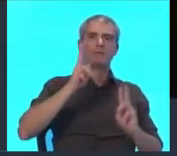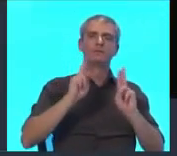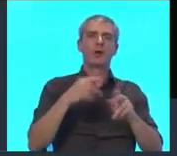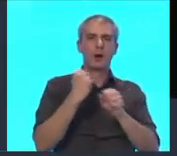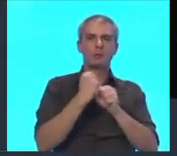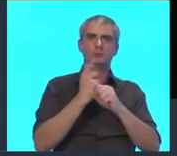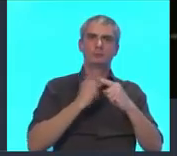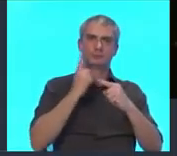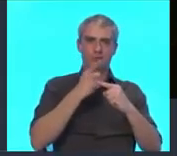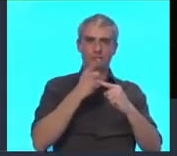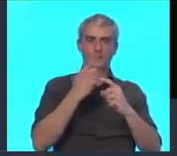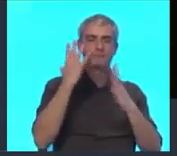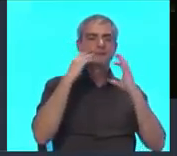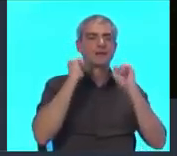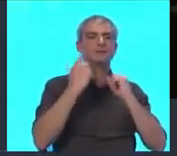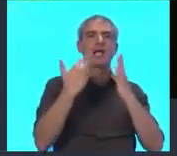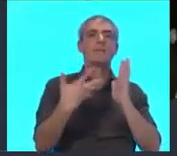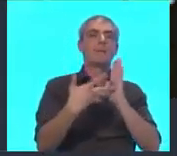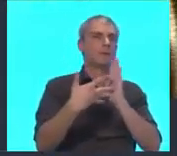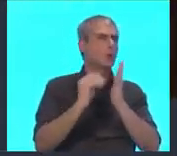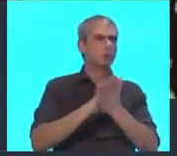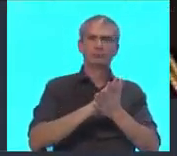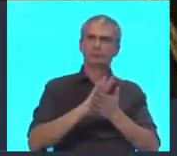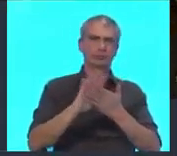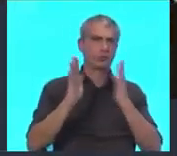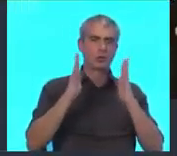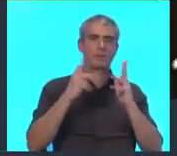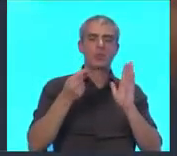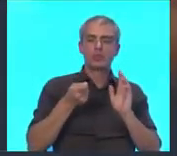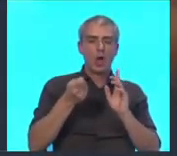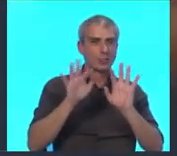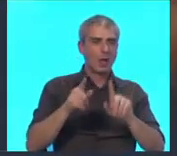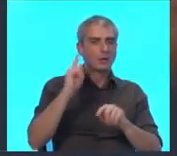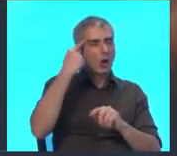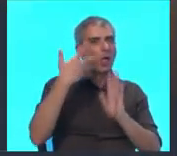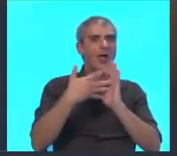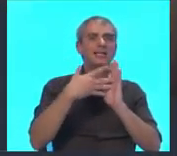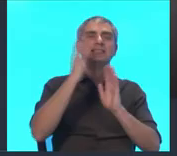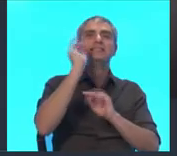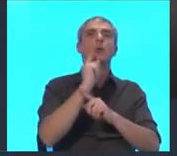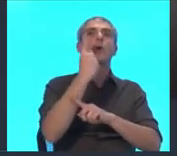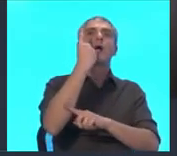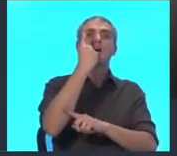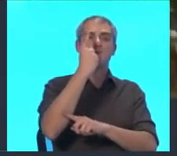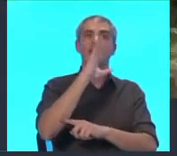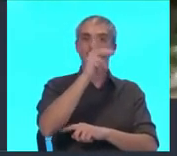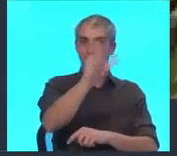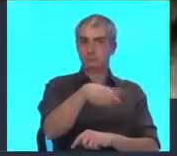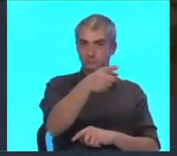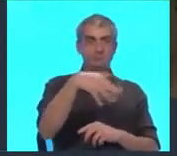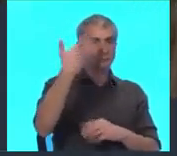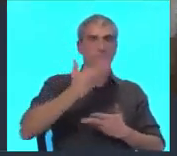זה. בהתבסס על כמה בדיקות פשוטות במיוחד, התוכנה מסוגלת לחזות בהסתברות גבוהה מאוד אם המטופל עומד